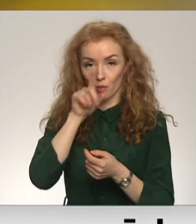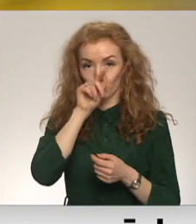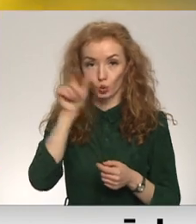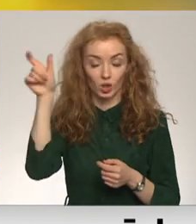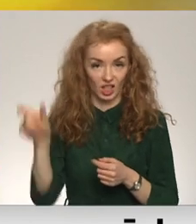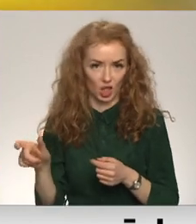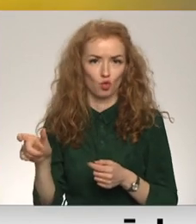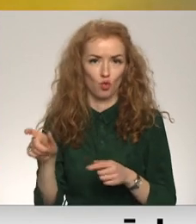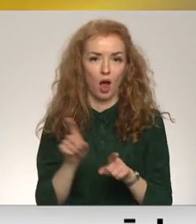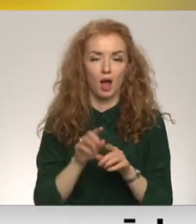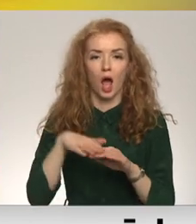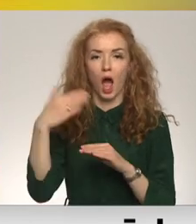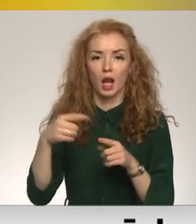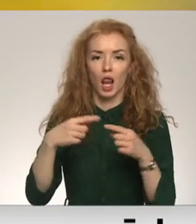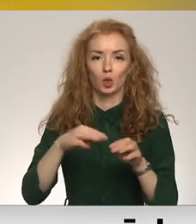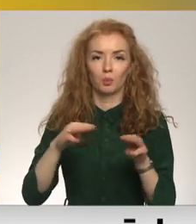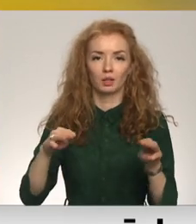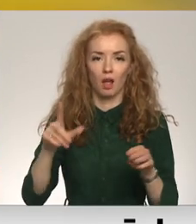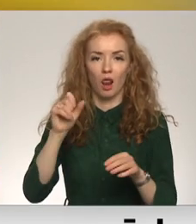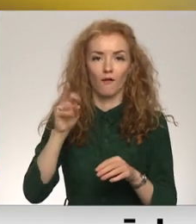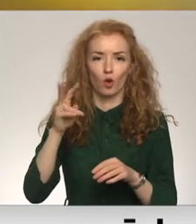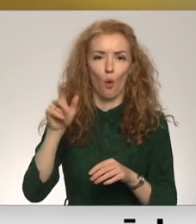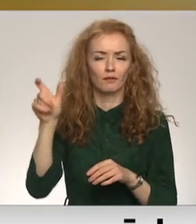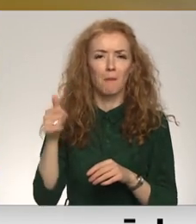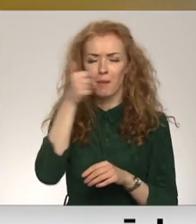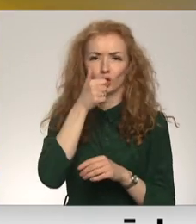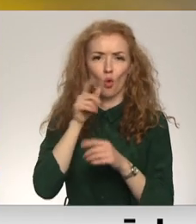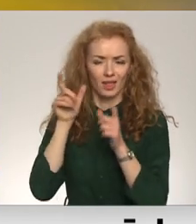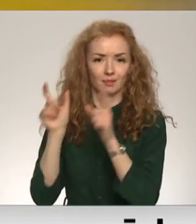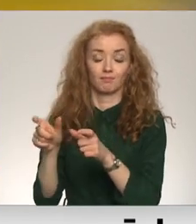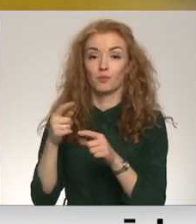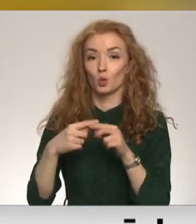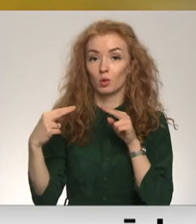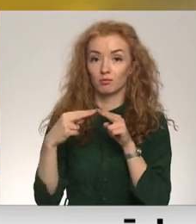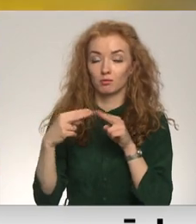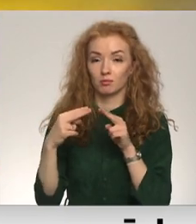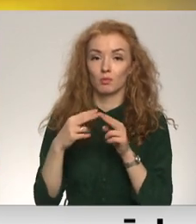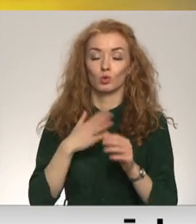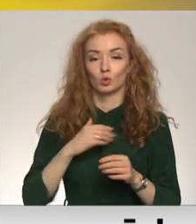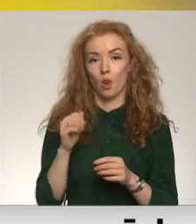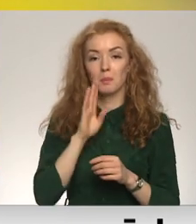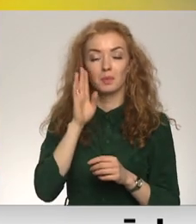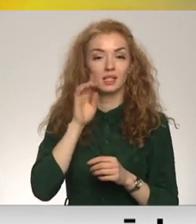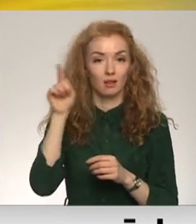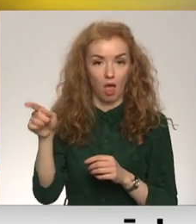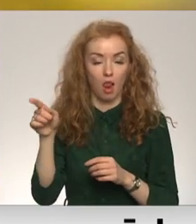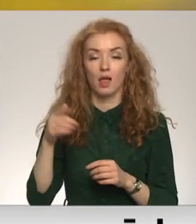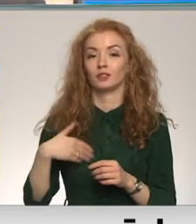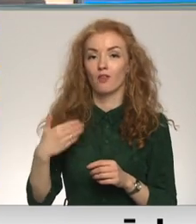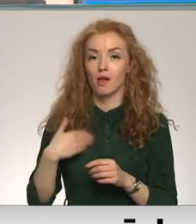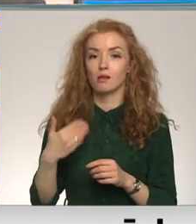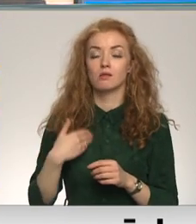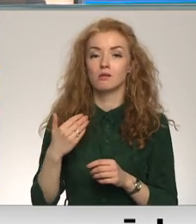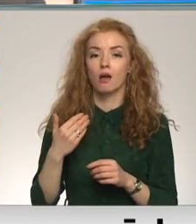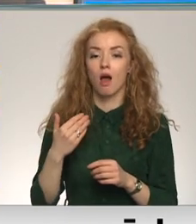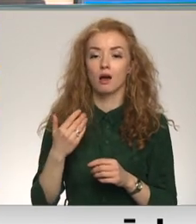un ārlietu ministru Sergeju Lavrovu personīgi. Un esam sazinājušies ar mūsu kolēģi Briselē Ilze Naglu. Sveiki, Ilze, cik